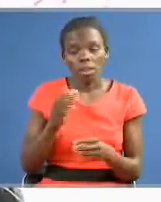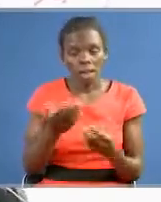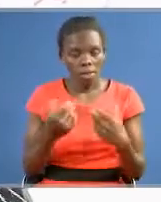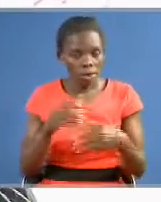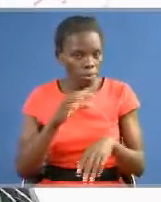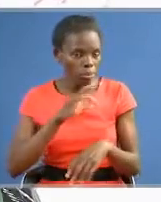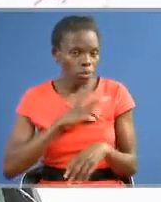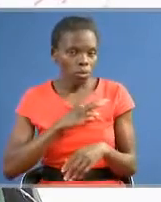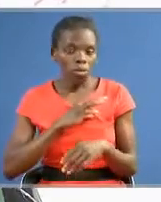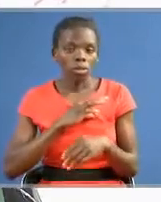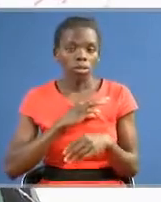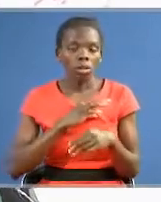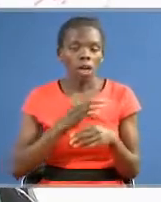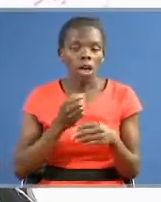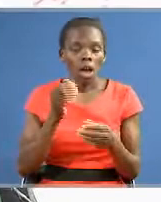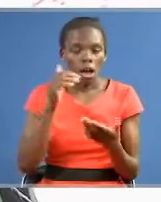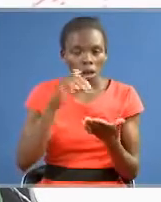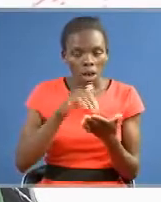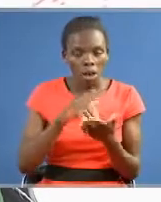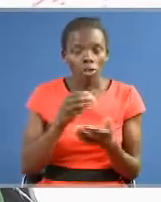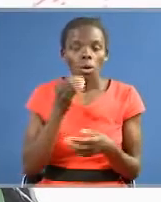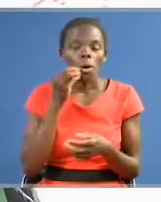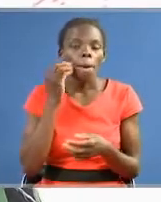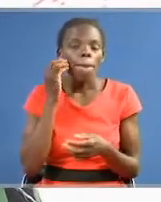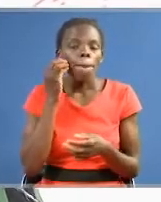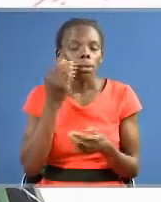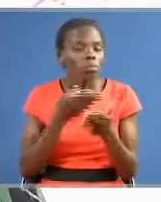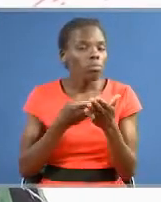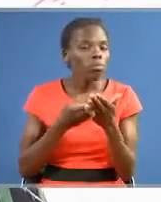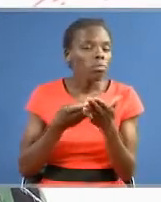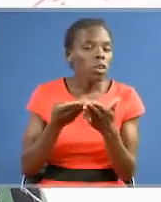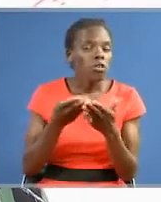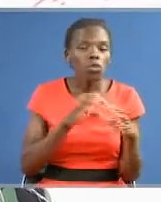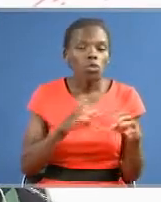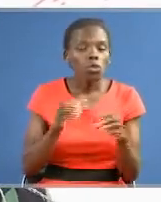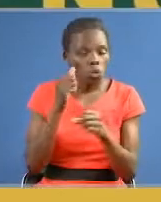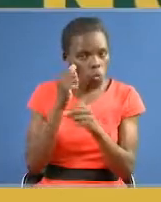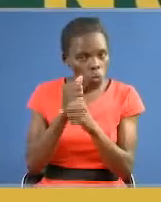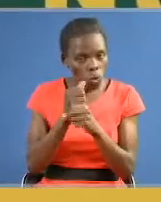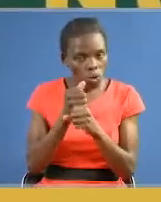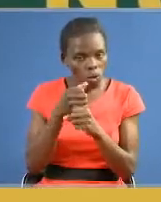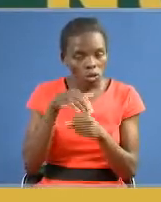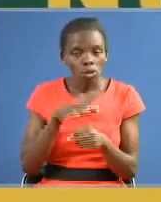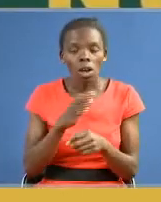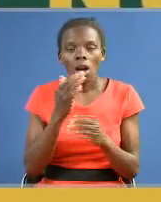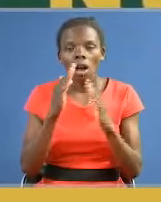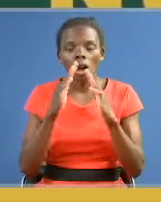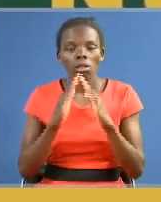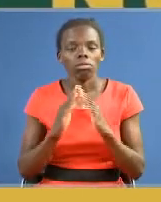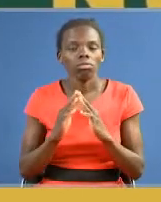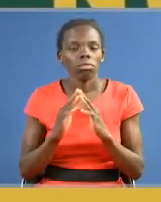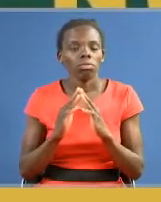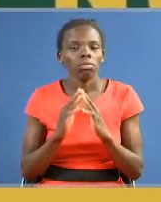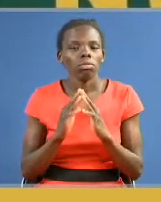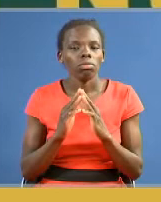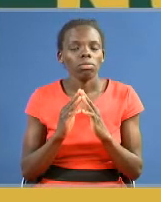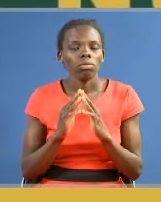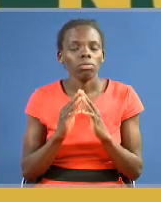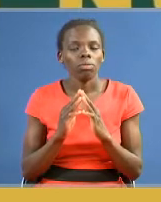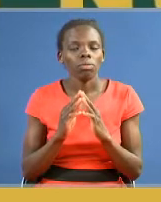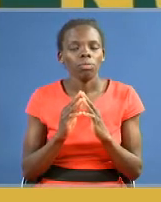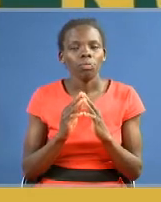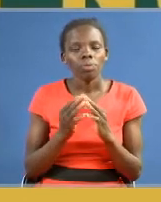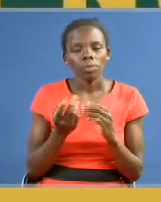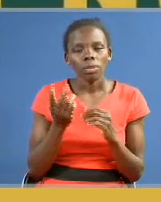profits. Ule akiwa nyumbani pia anaweza kuwa analipwa kwa kufanya kazi kwa nyumba yake. Anasema kuwa amewahi gombea kiti